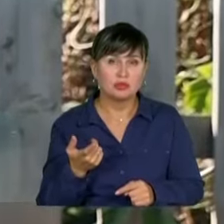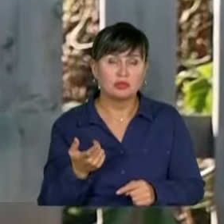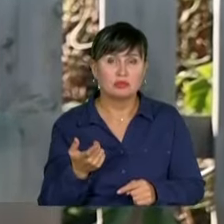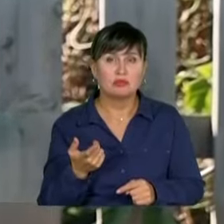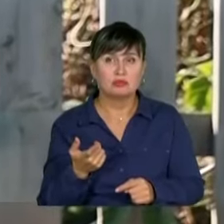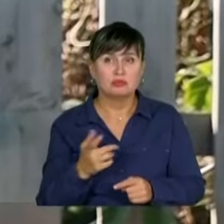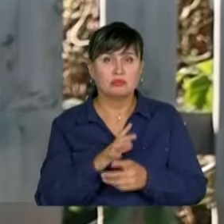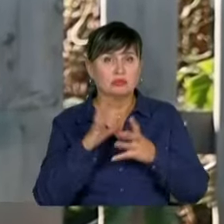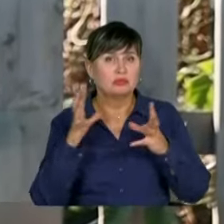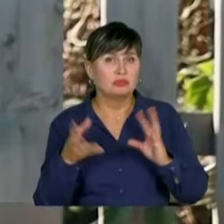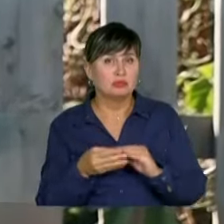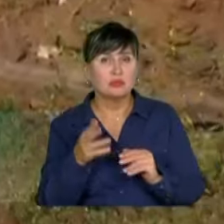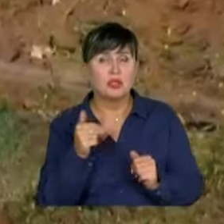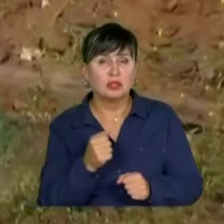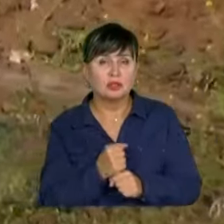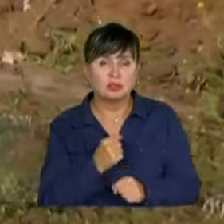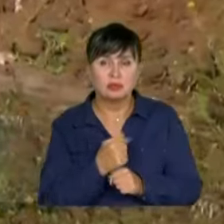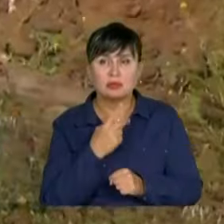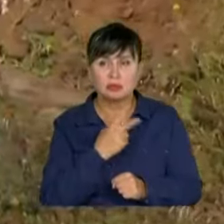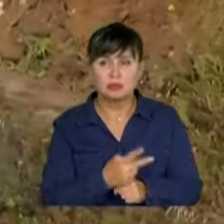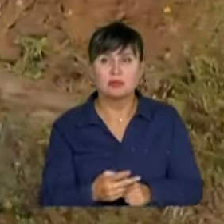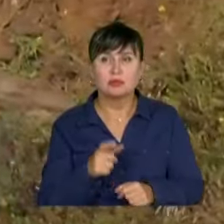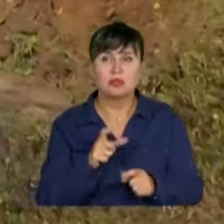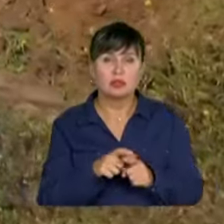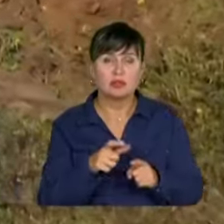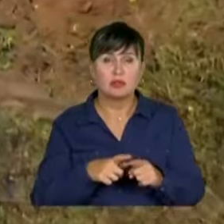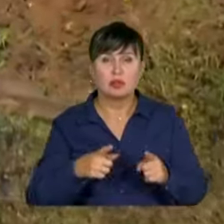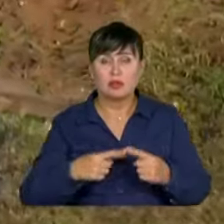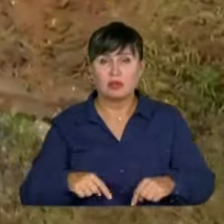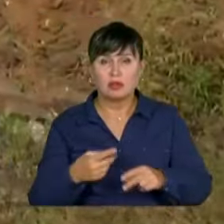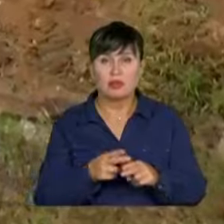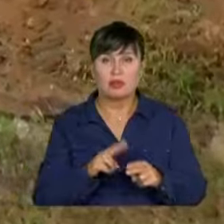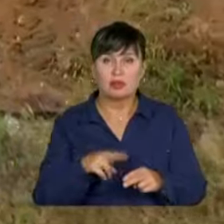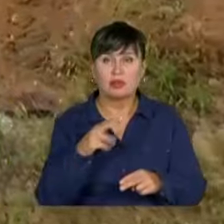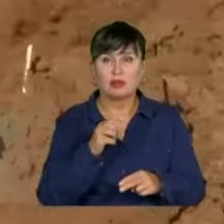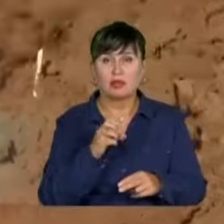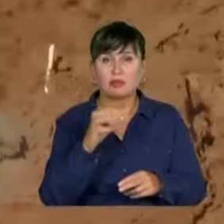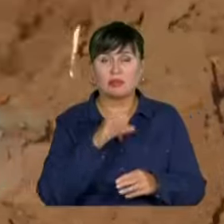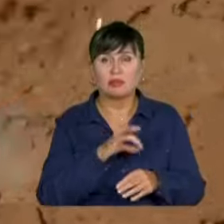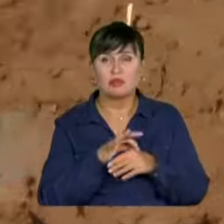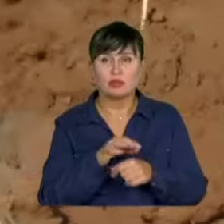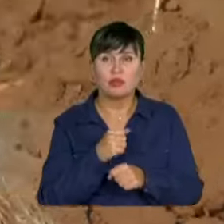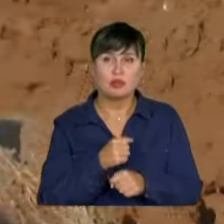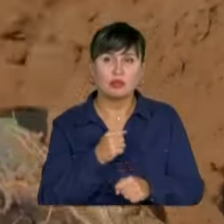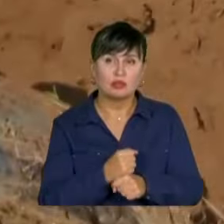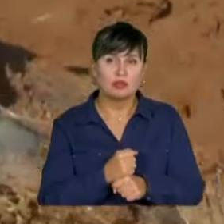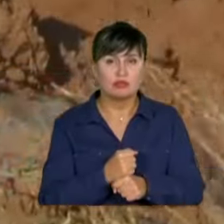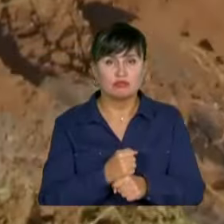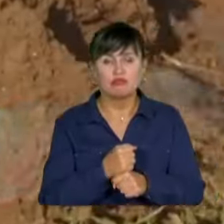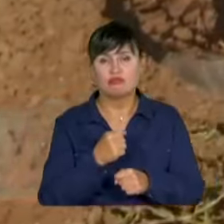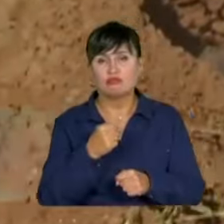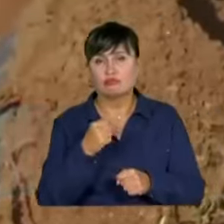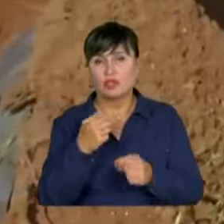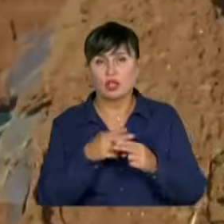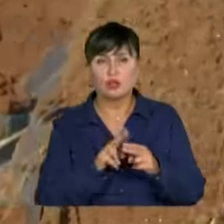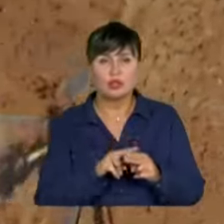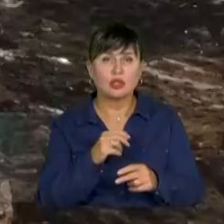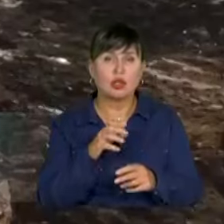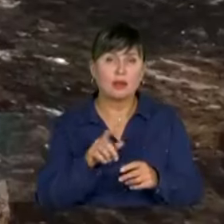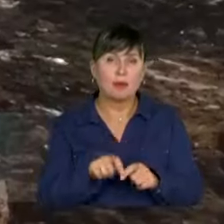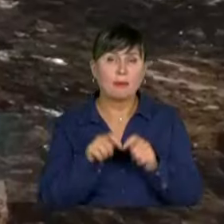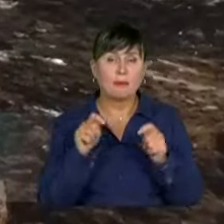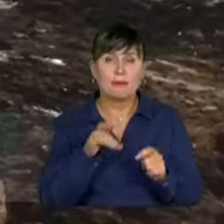объемно делают. По словам подрядчика, на этой дамбе с сентября ведутся работы по заделке проран, которые образовались во